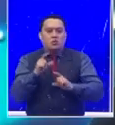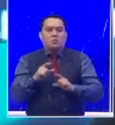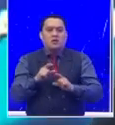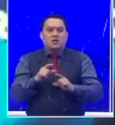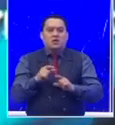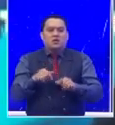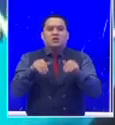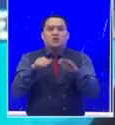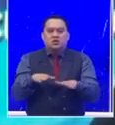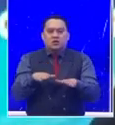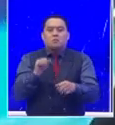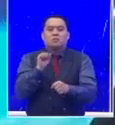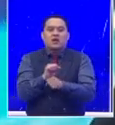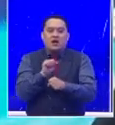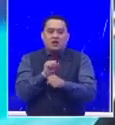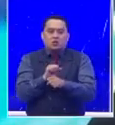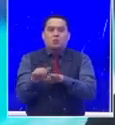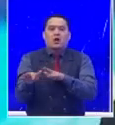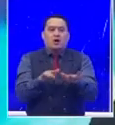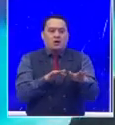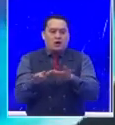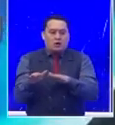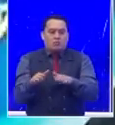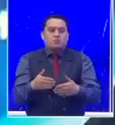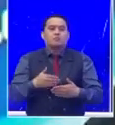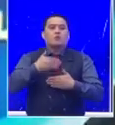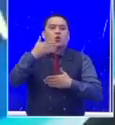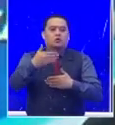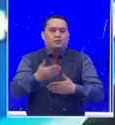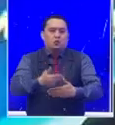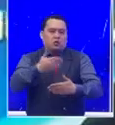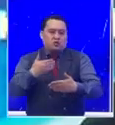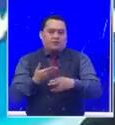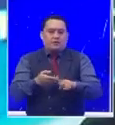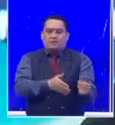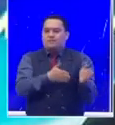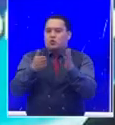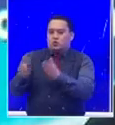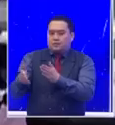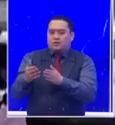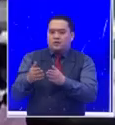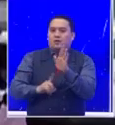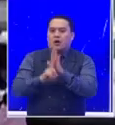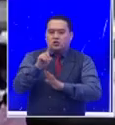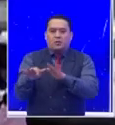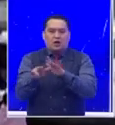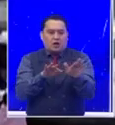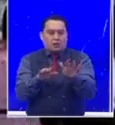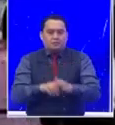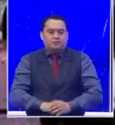тоже приняли решение приостановить данную программу. На более поздний срок перенесли начало этой